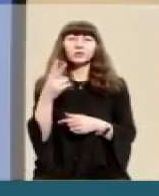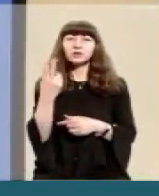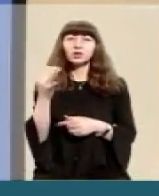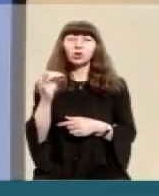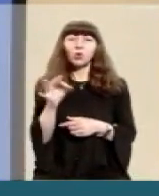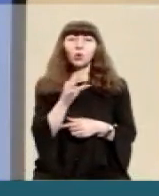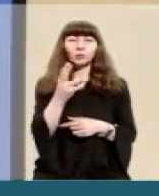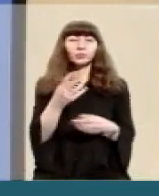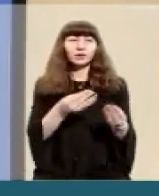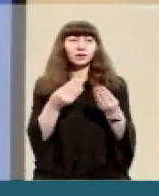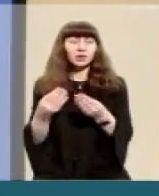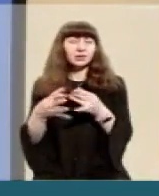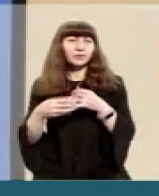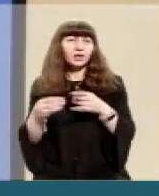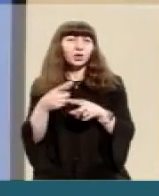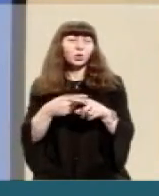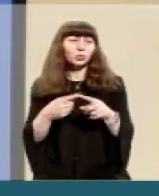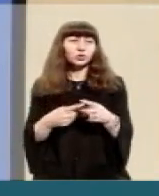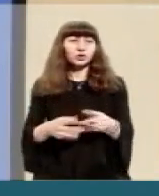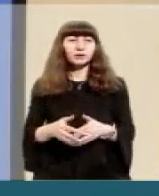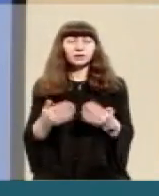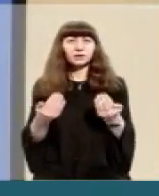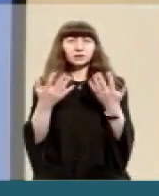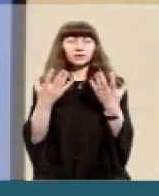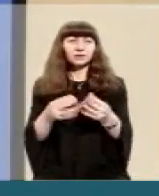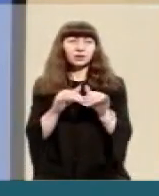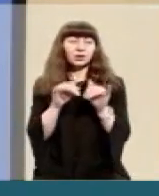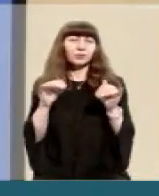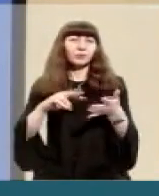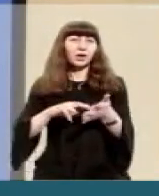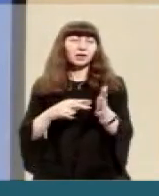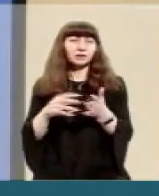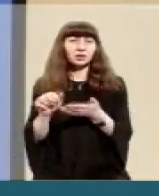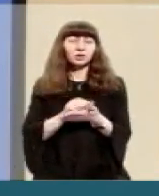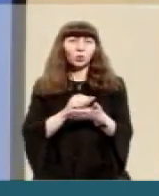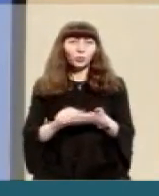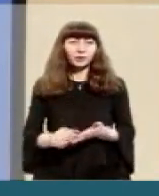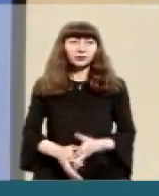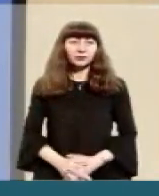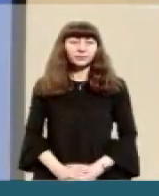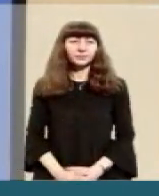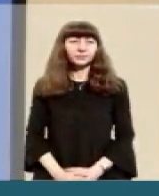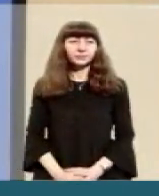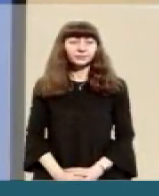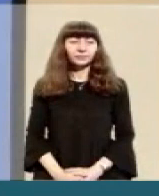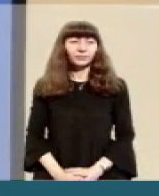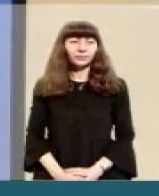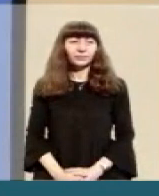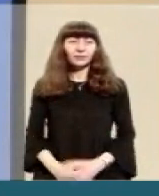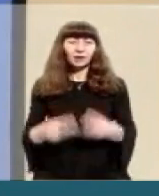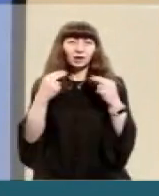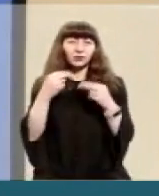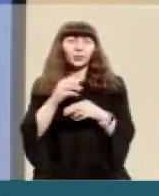участок площадью 1 гектар. В настоящее время разрабатывается проектно-сметная документация. Качественной питьевой